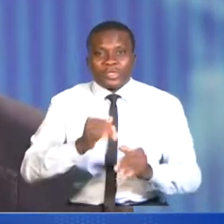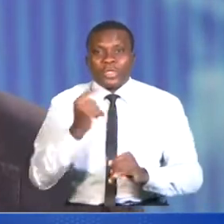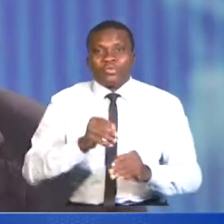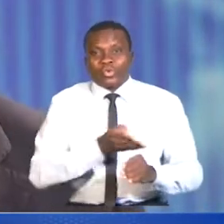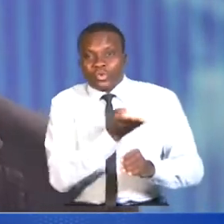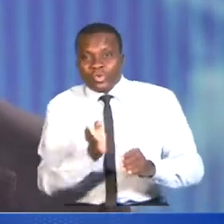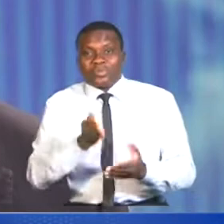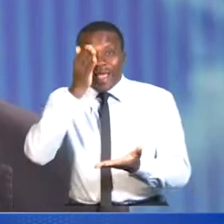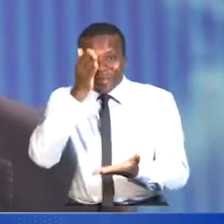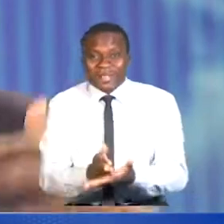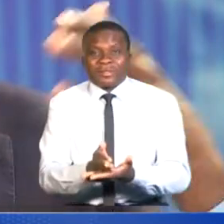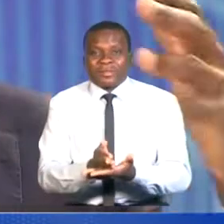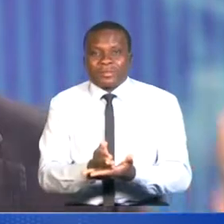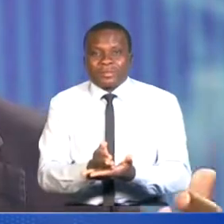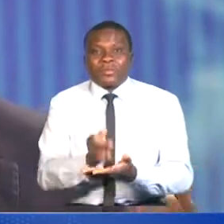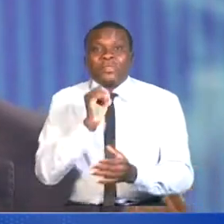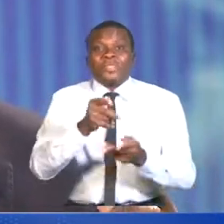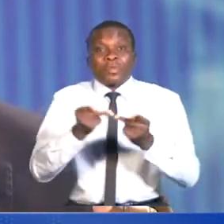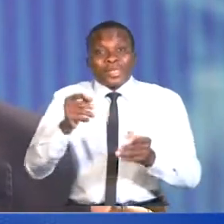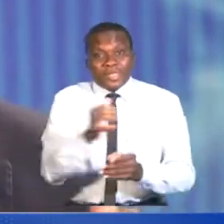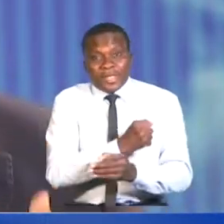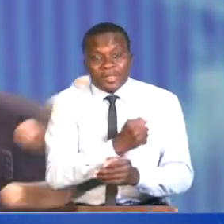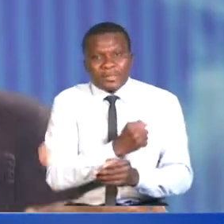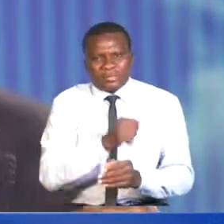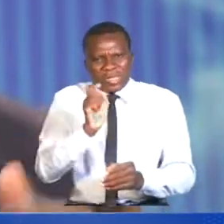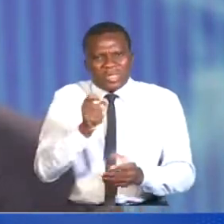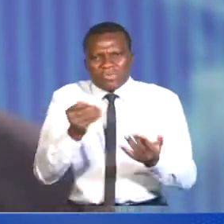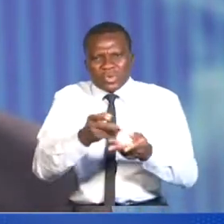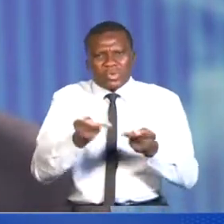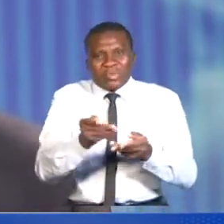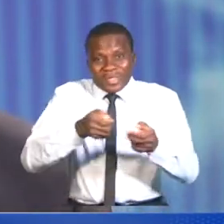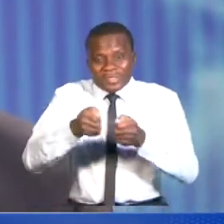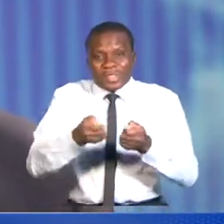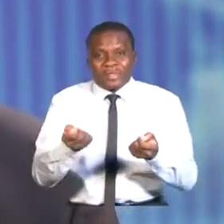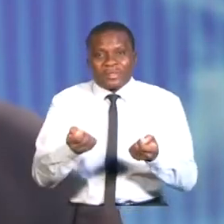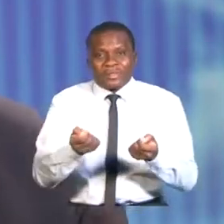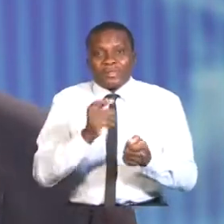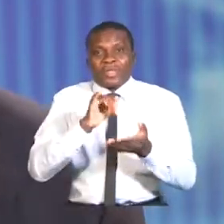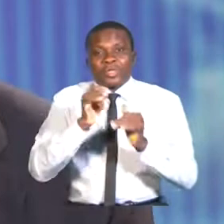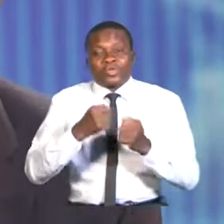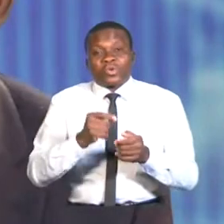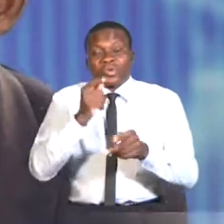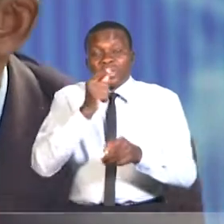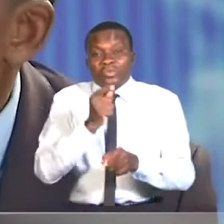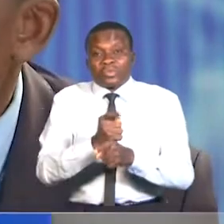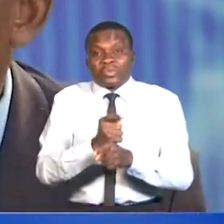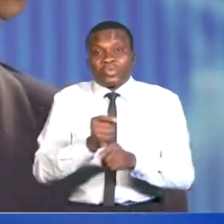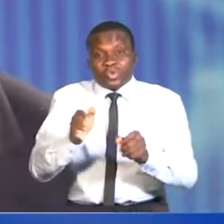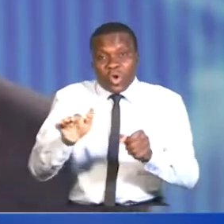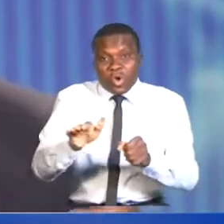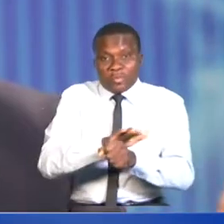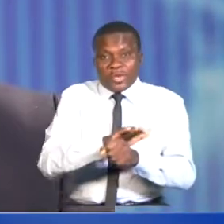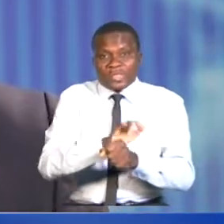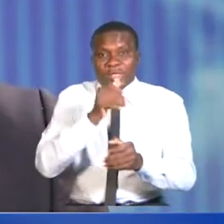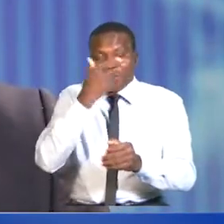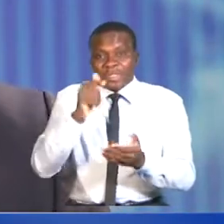dérapages s'arrêtent c'est un parti qui a gagné il faut que le parti gère et ce qu'on a juste complété